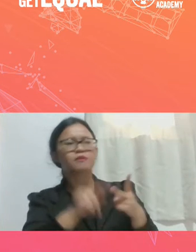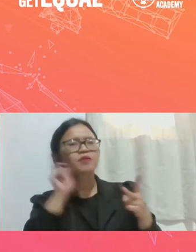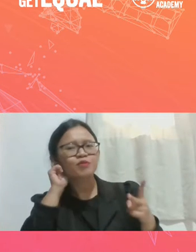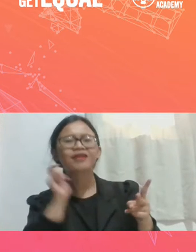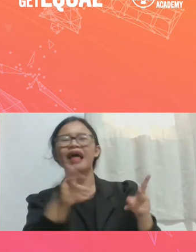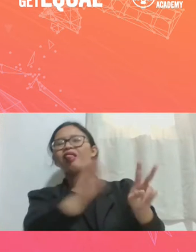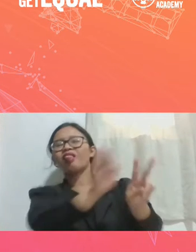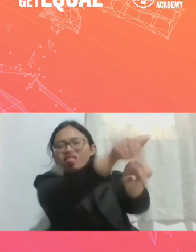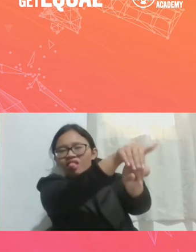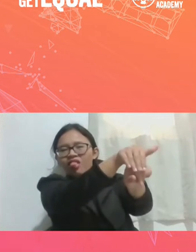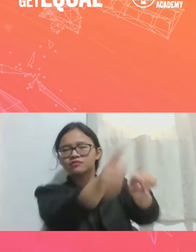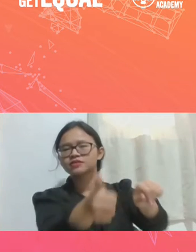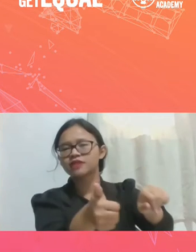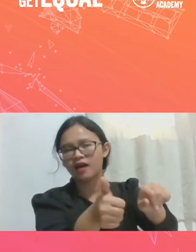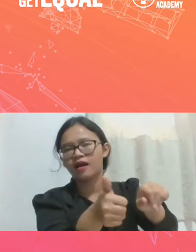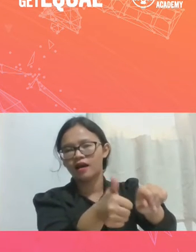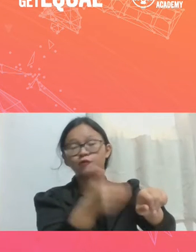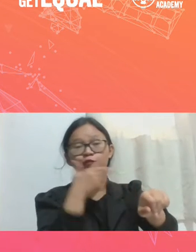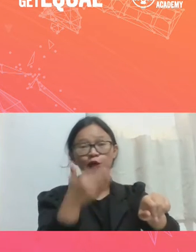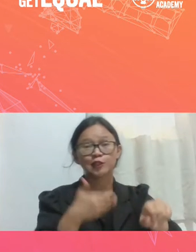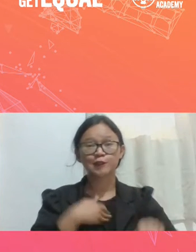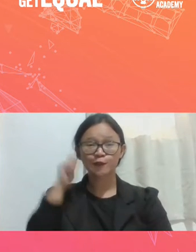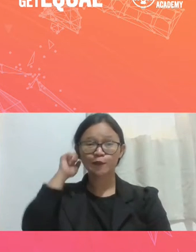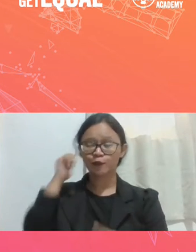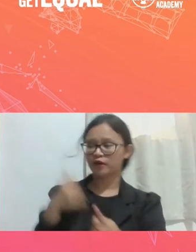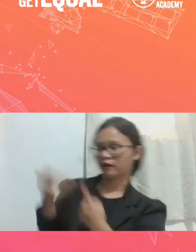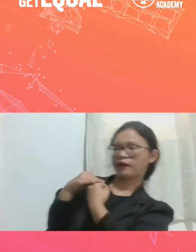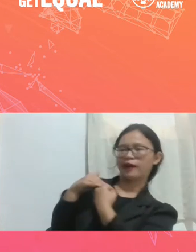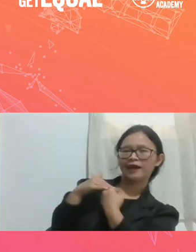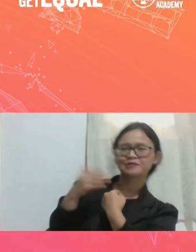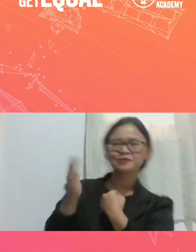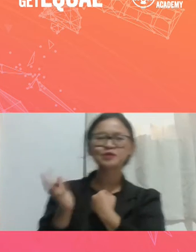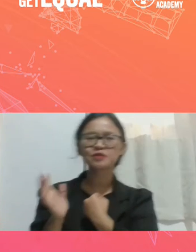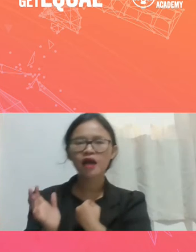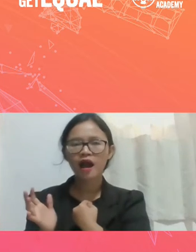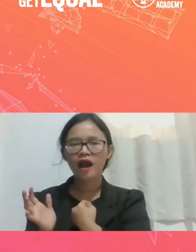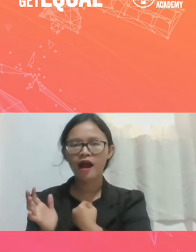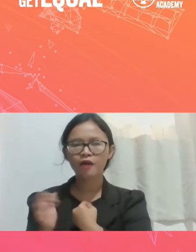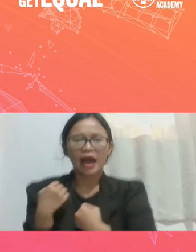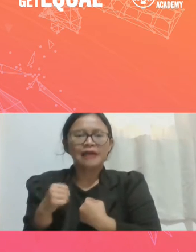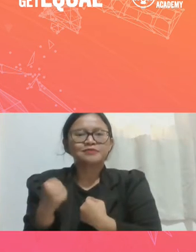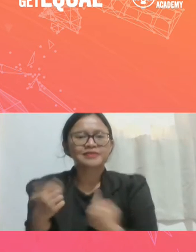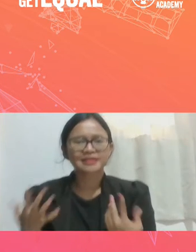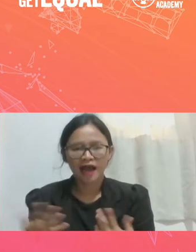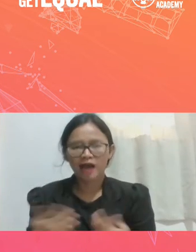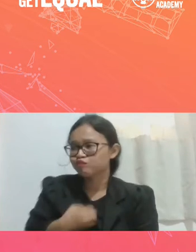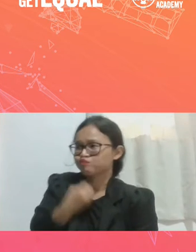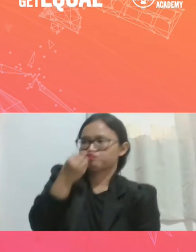biasanya perempuan saja sudah termasuk kadang-kadang tidak bisa turut secara aktif dalam